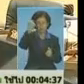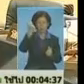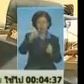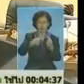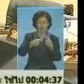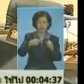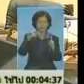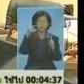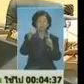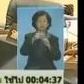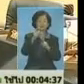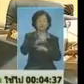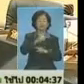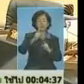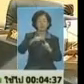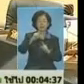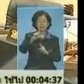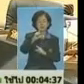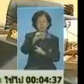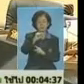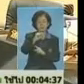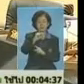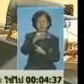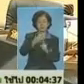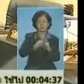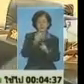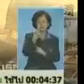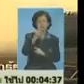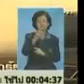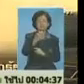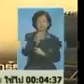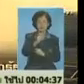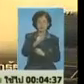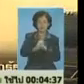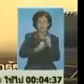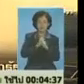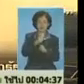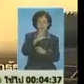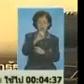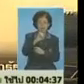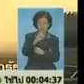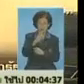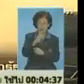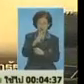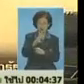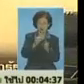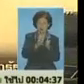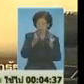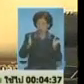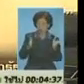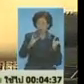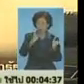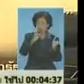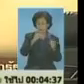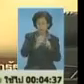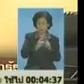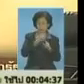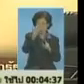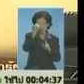งวันที่20พฤศจิกา52ห่างกัน6เดือนทำไมนายสุเท